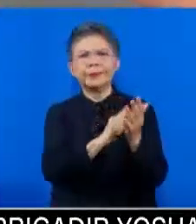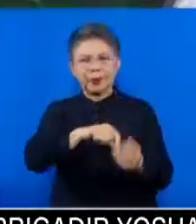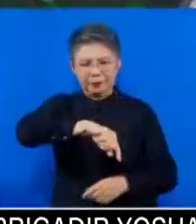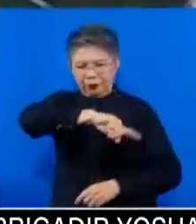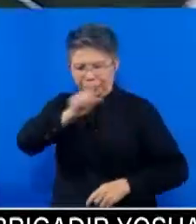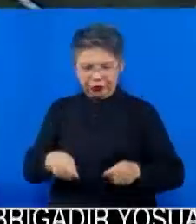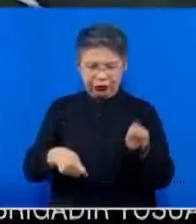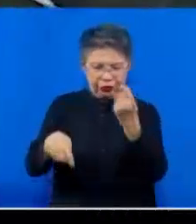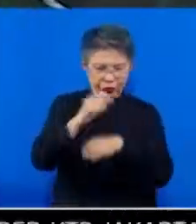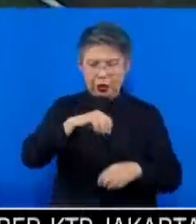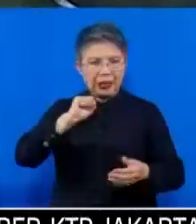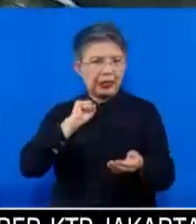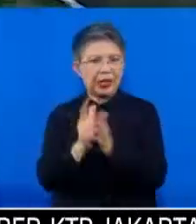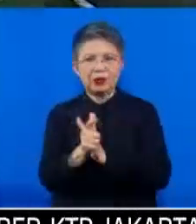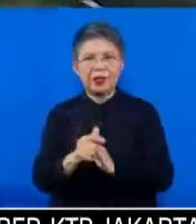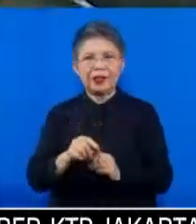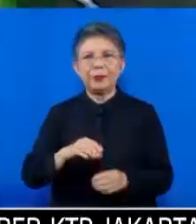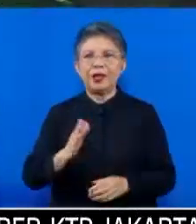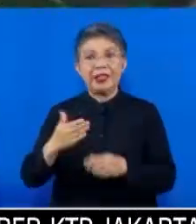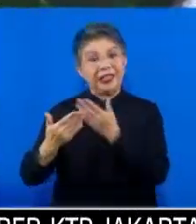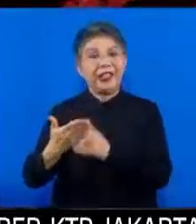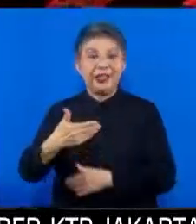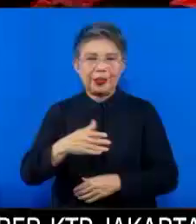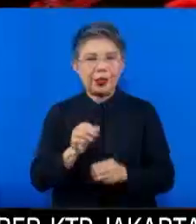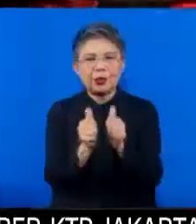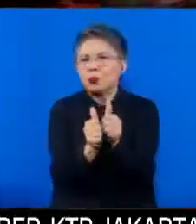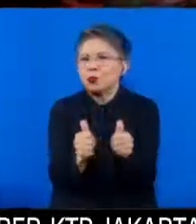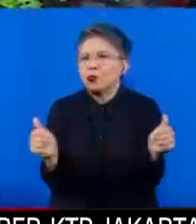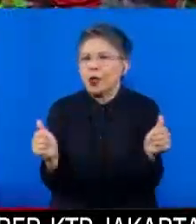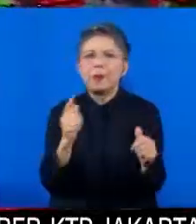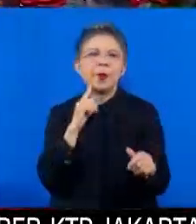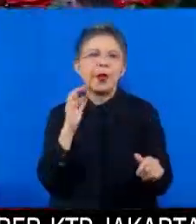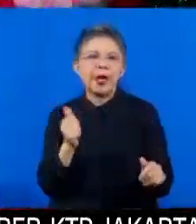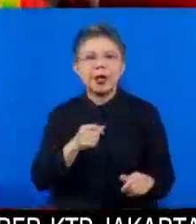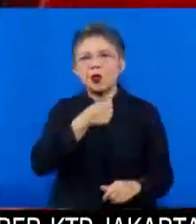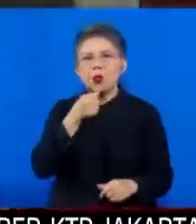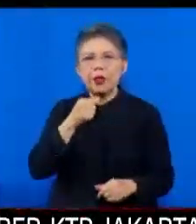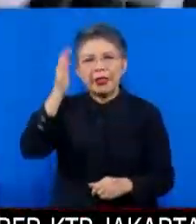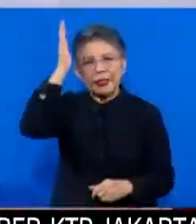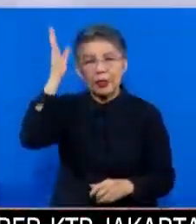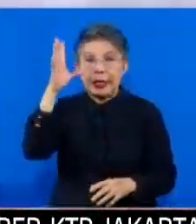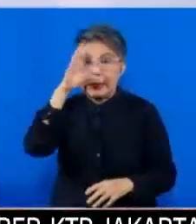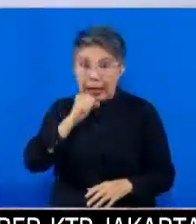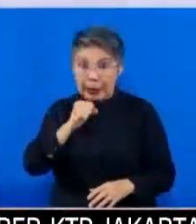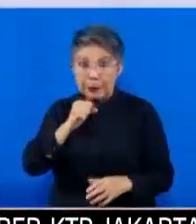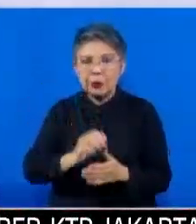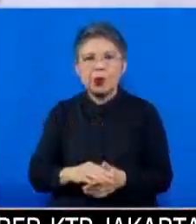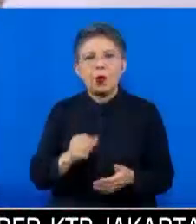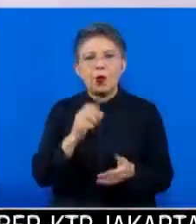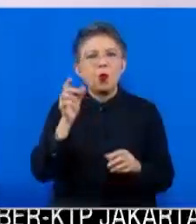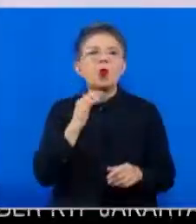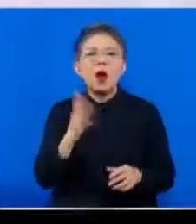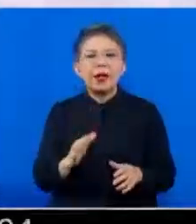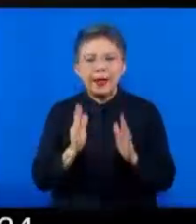yang ditarik langsung jadi bentuk yang sempurna. Merah, kuning, hijau, dan hitam jadi warna